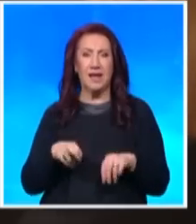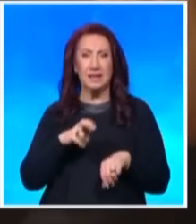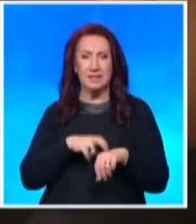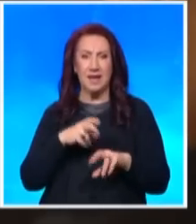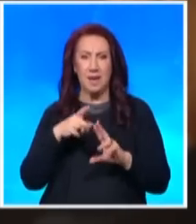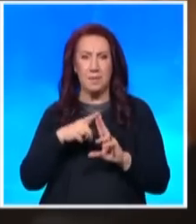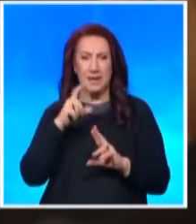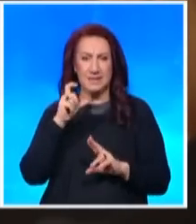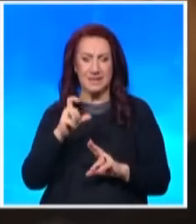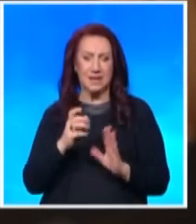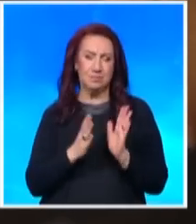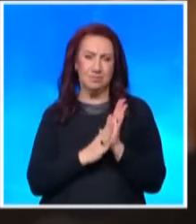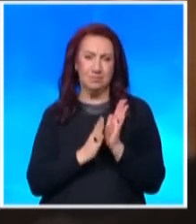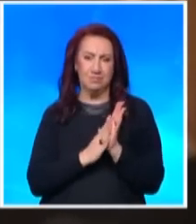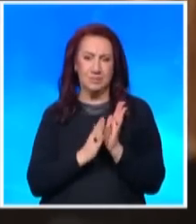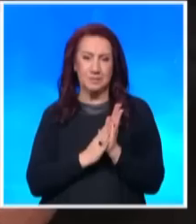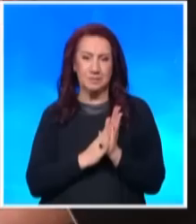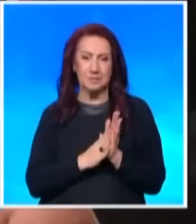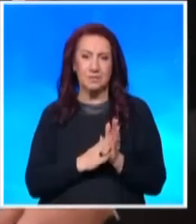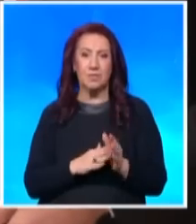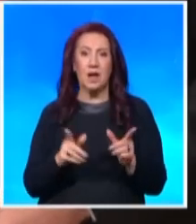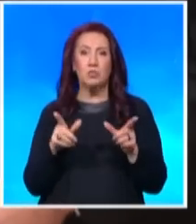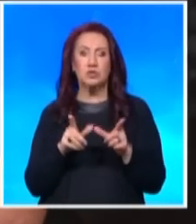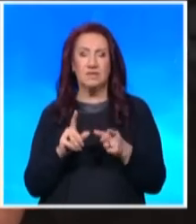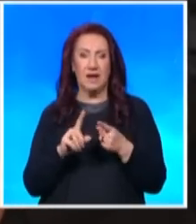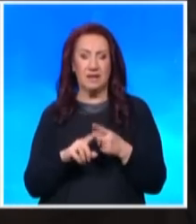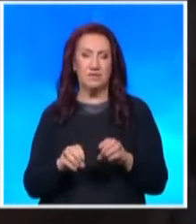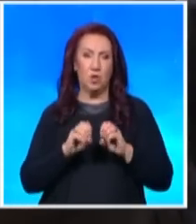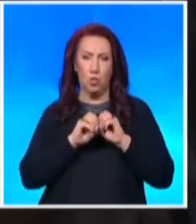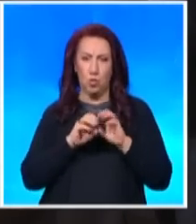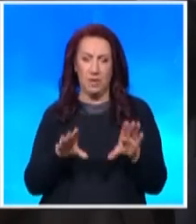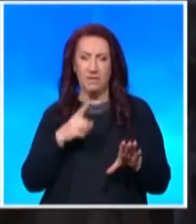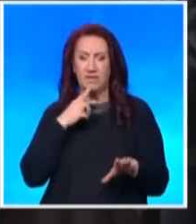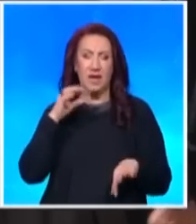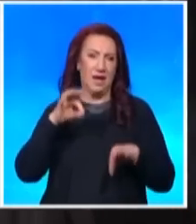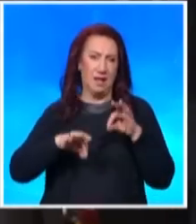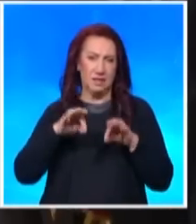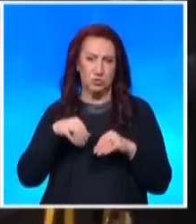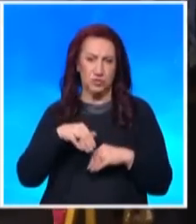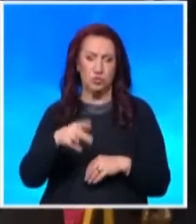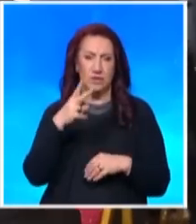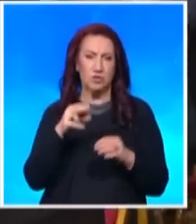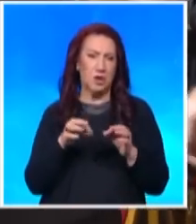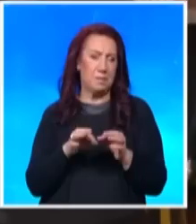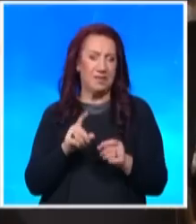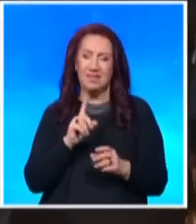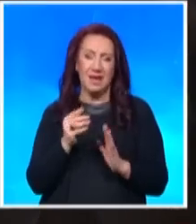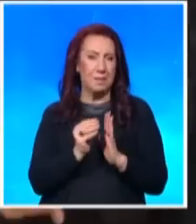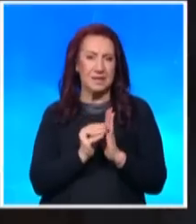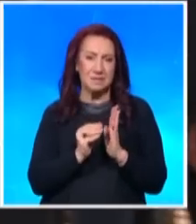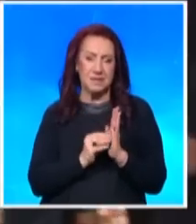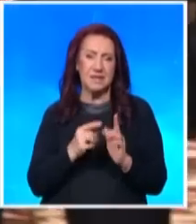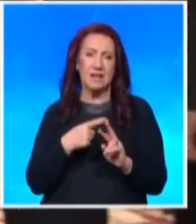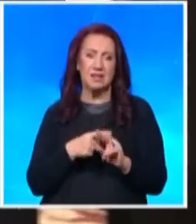Лидерът на движението Мустафа Карадайъ обяви вотът на 2 април за излишен, но каза, че целта на партията е да бъде част